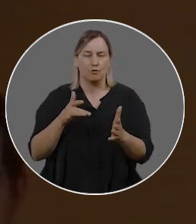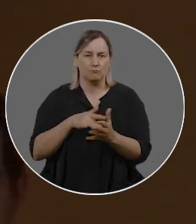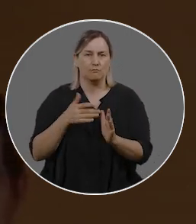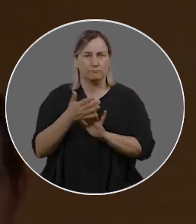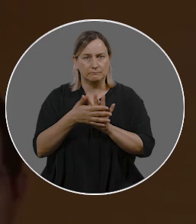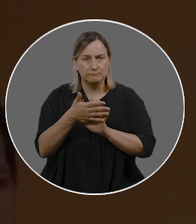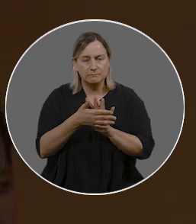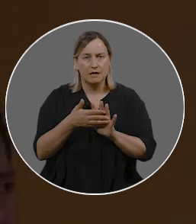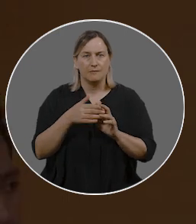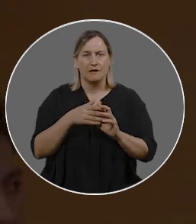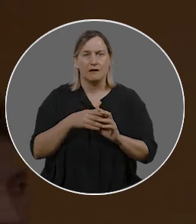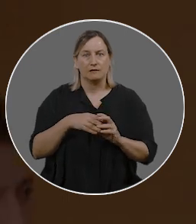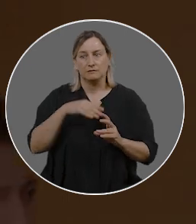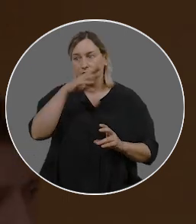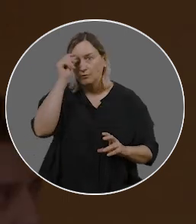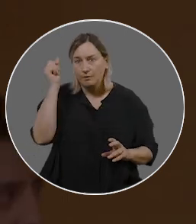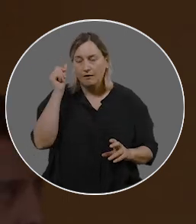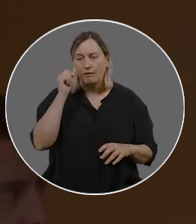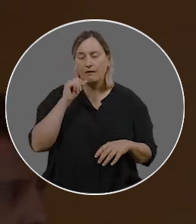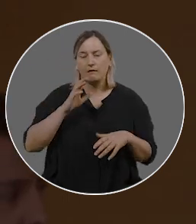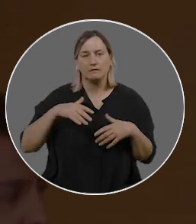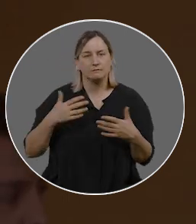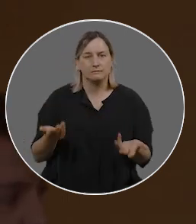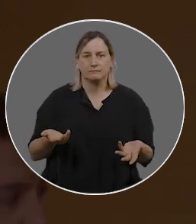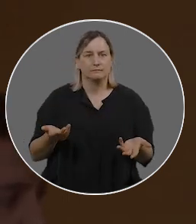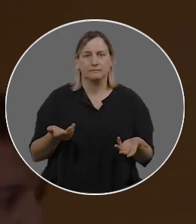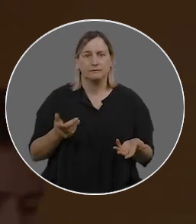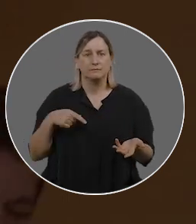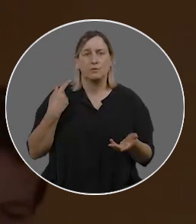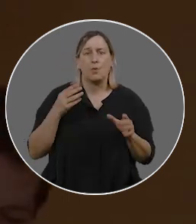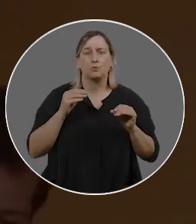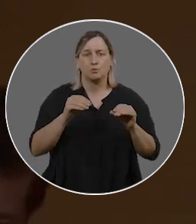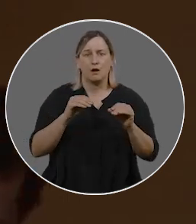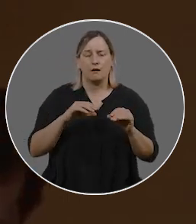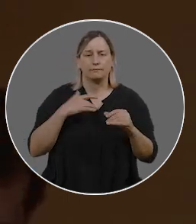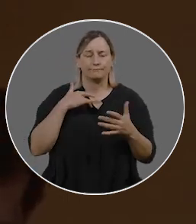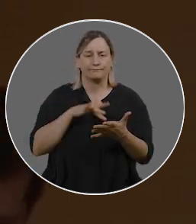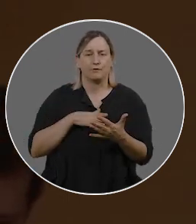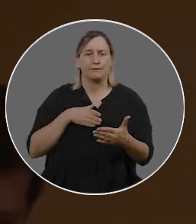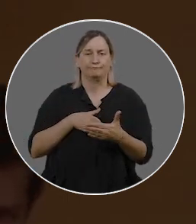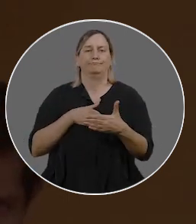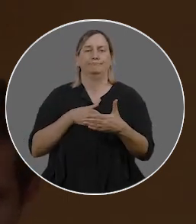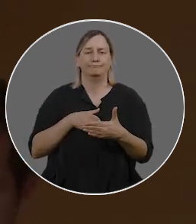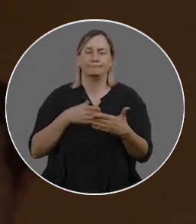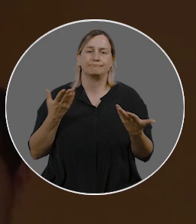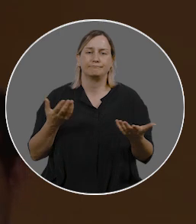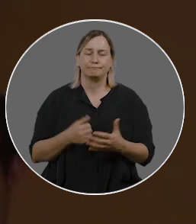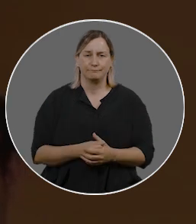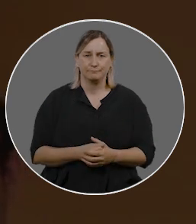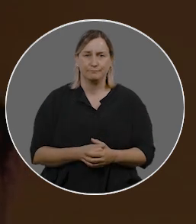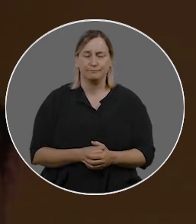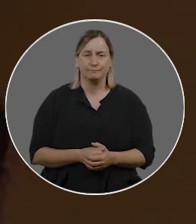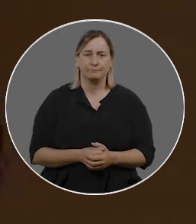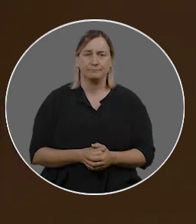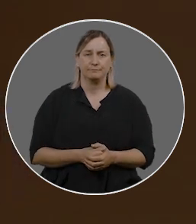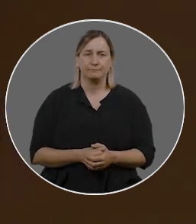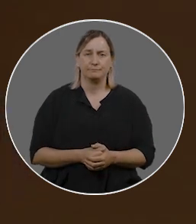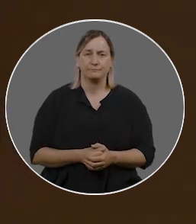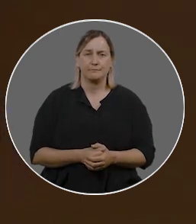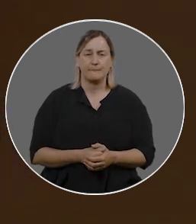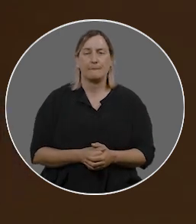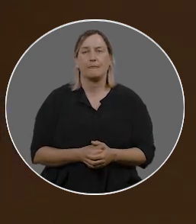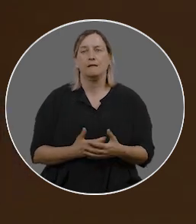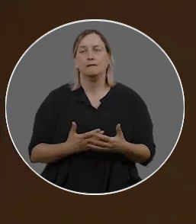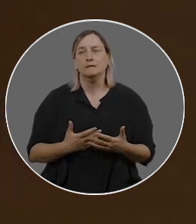parla, s'obliga, i els usuaris ens ho trobem, no? El que passa que